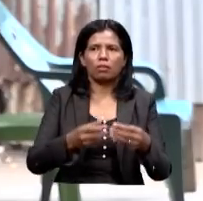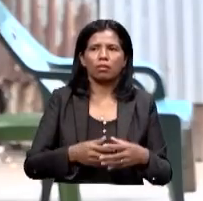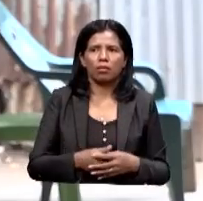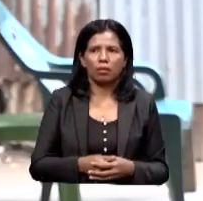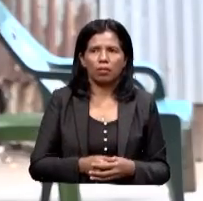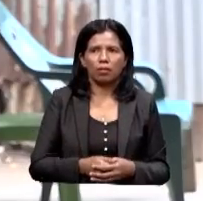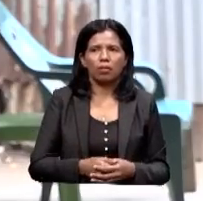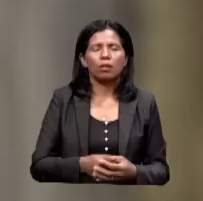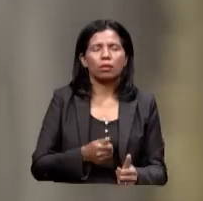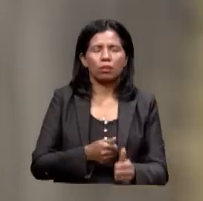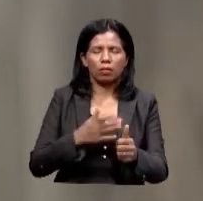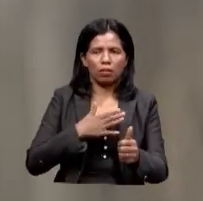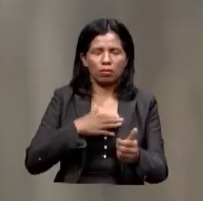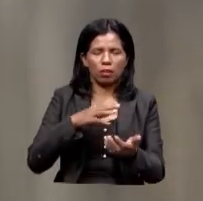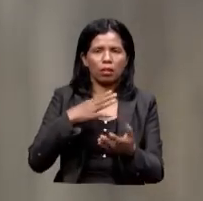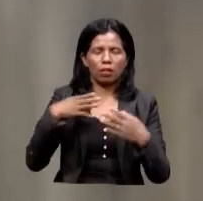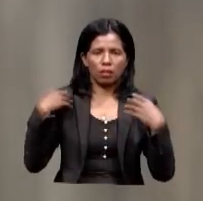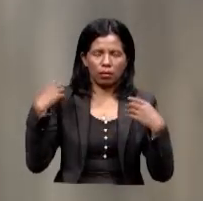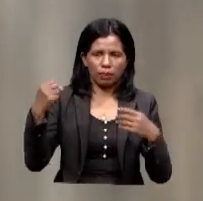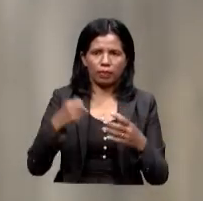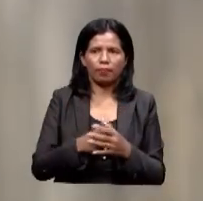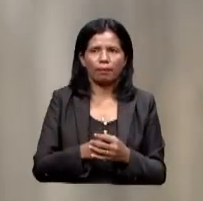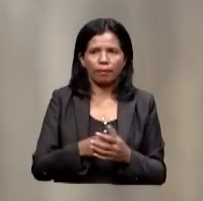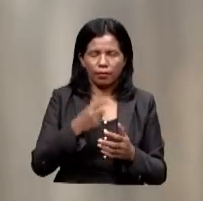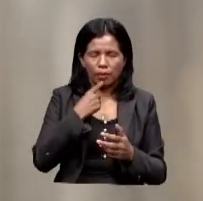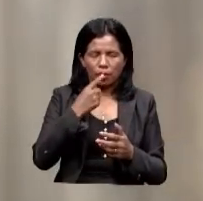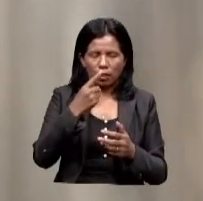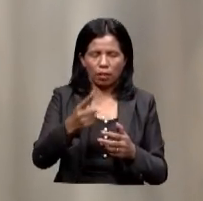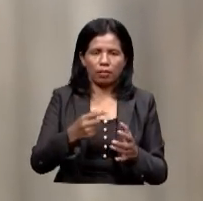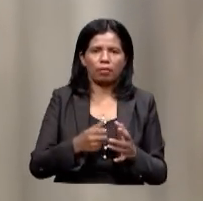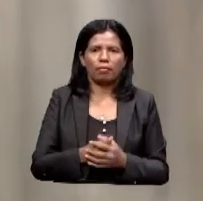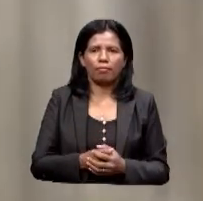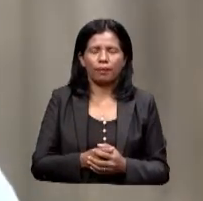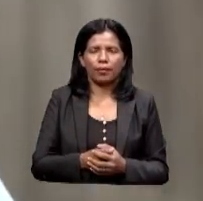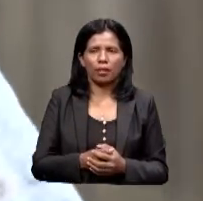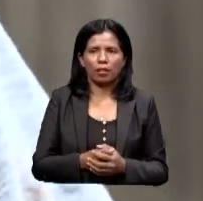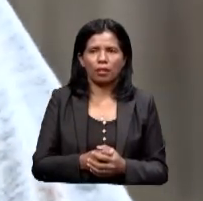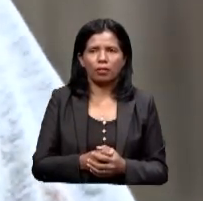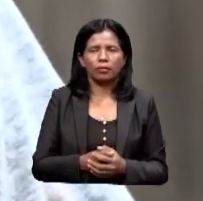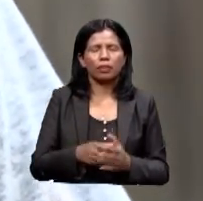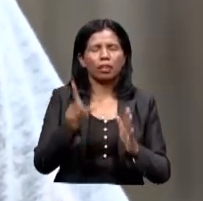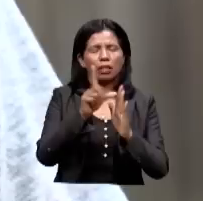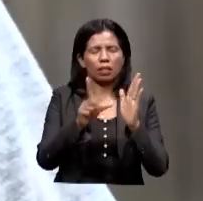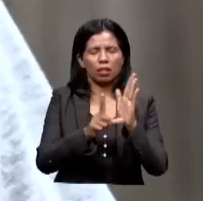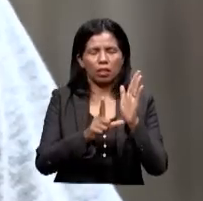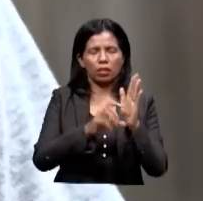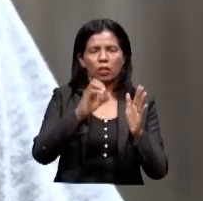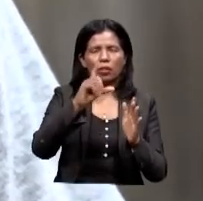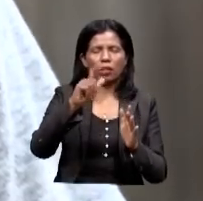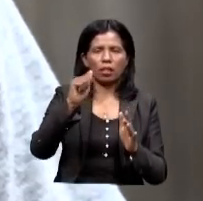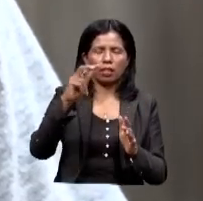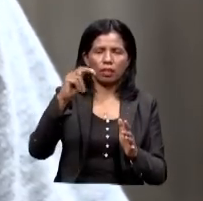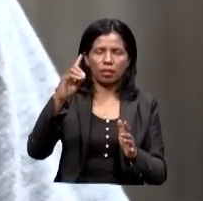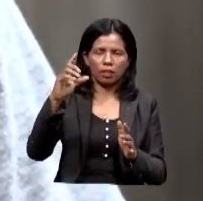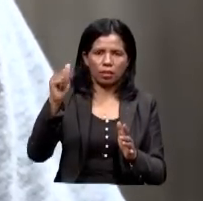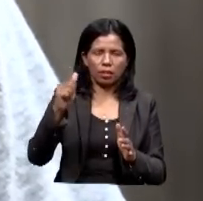hanya kibi itu tu. Afonso Rodriguez Hatuta nye parte supente ona lista Orlandino Marques dos Santos nye